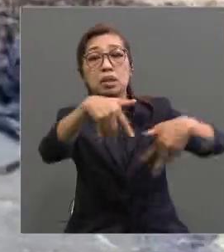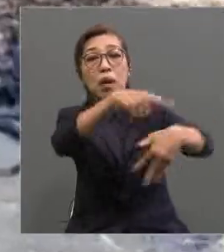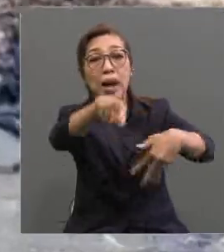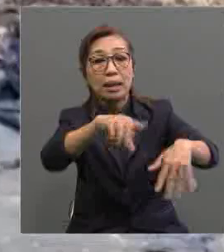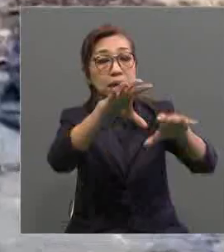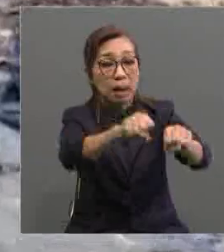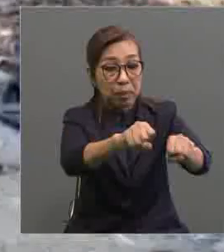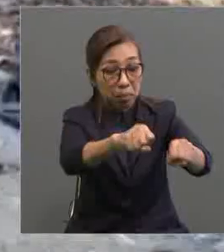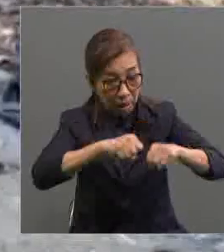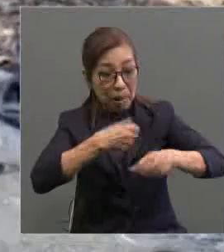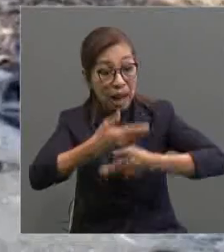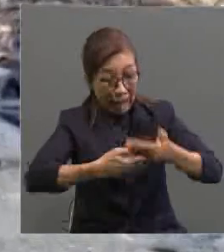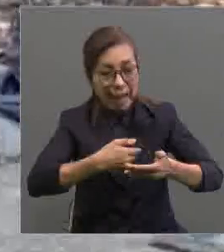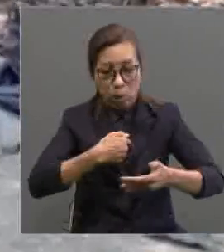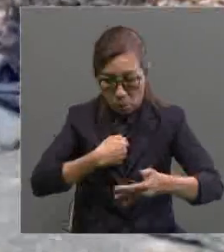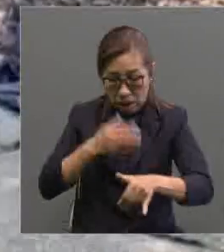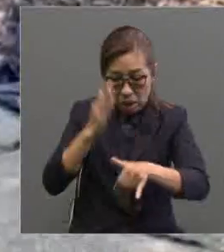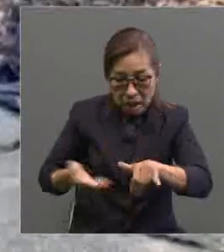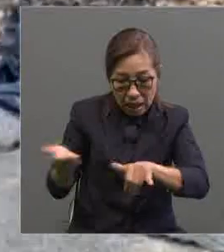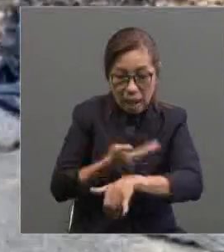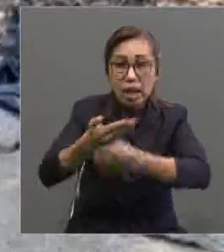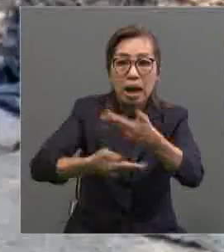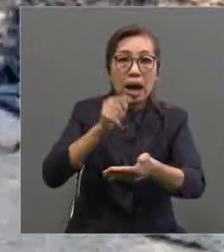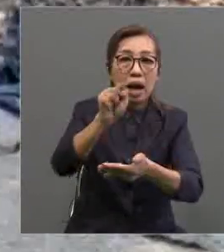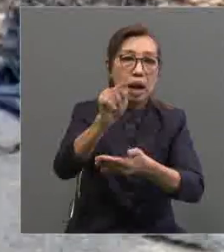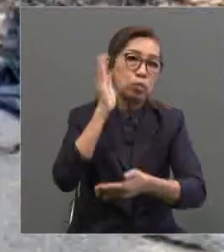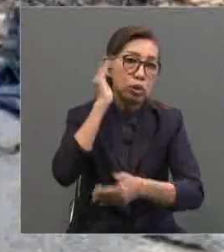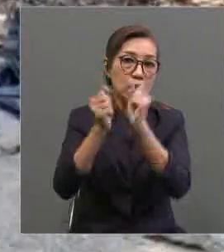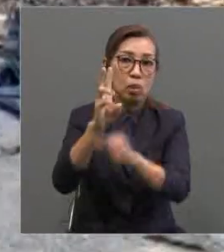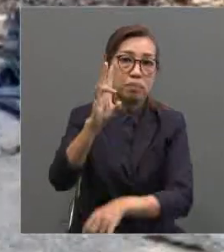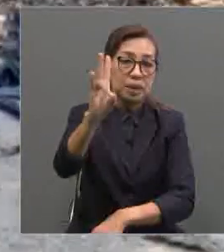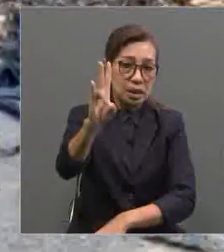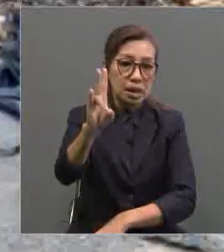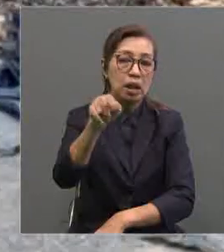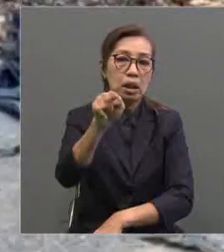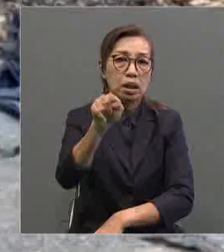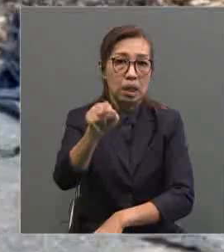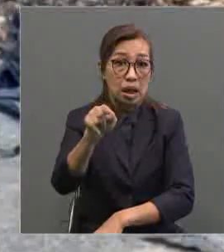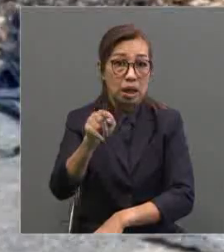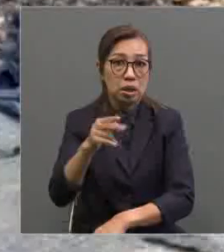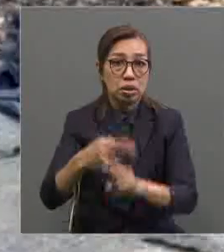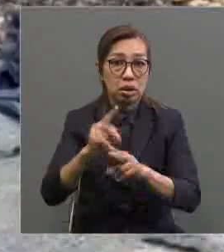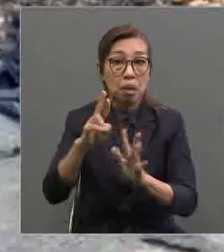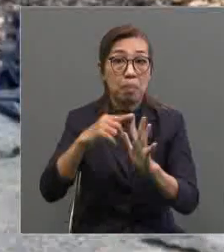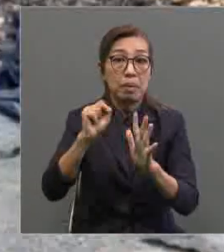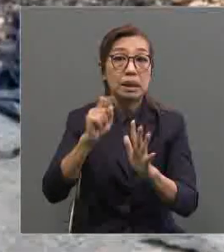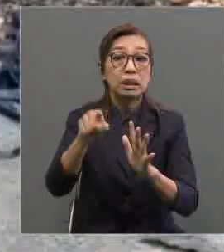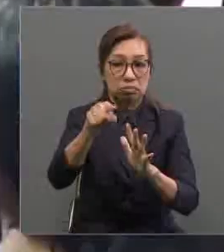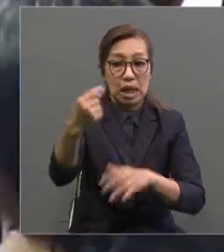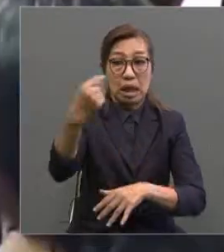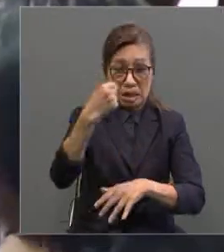เพื่อทำการแปรรูปแล้วขายให้กับนายประสิทธิ์อายุ 67ปีเขาบอกเป็นพ่อค้าที่จะคอยมารับซื้อ